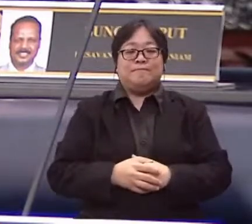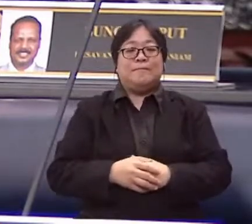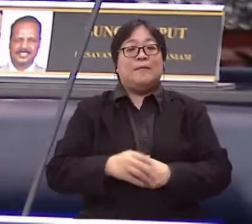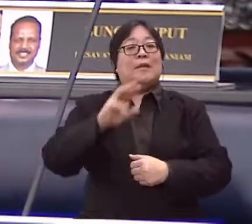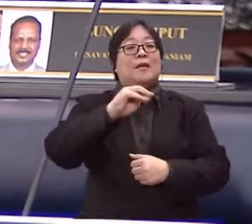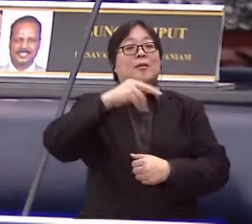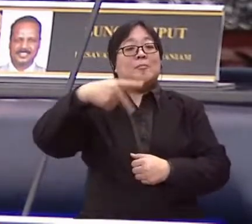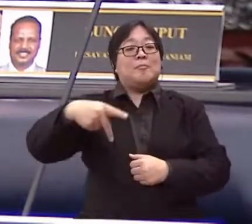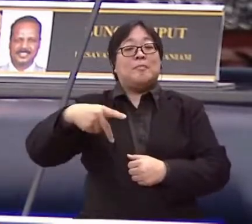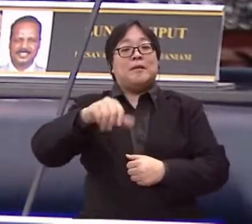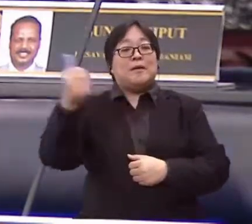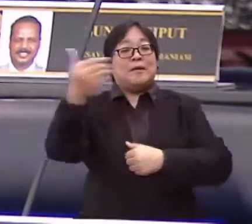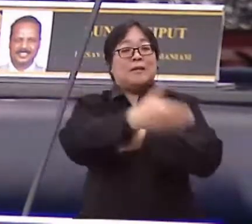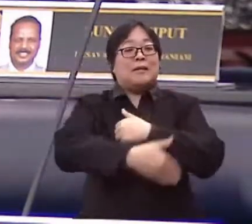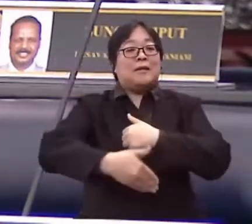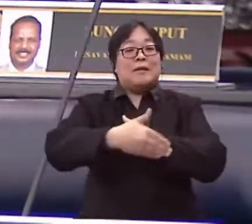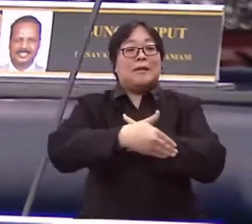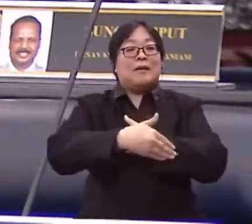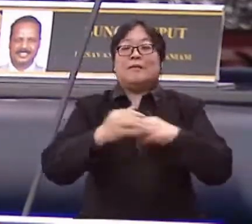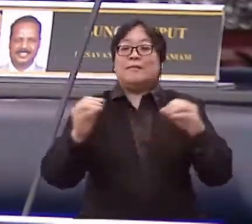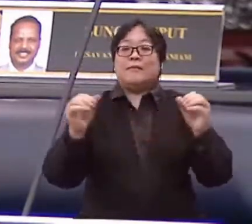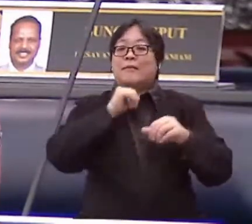negara lain